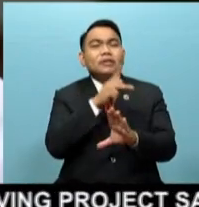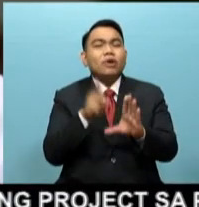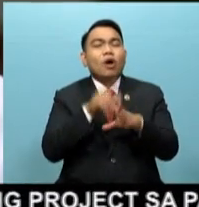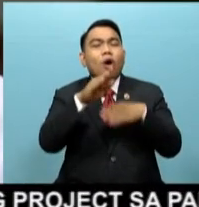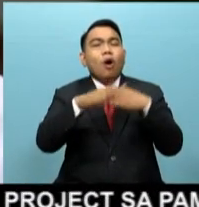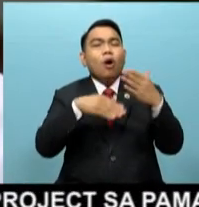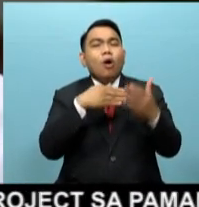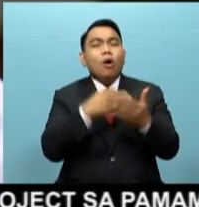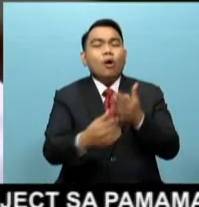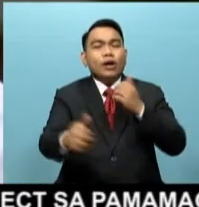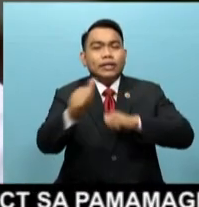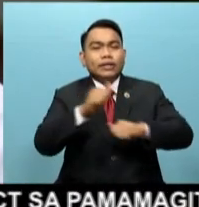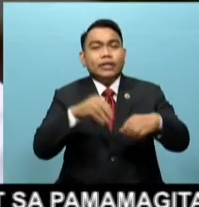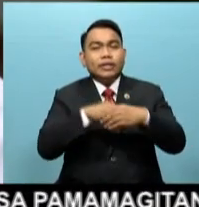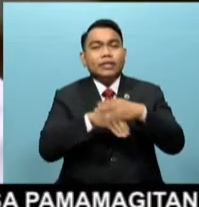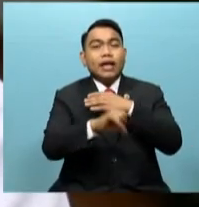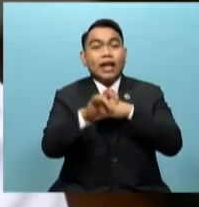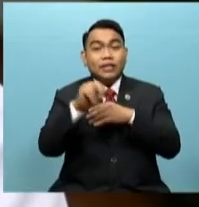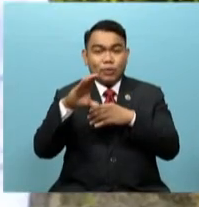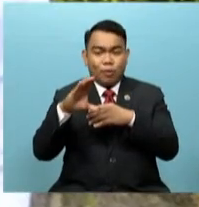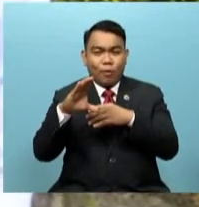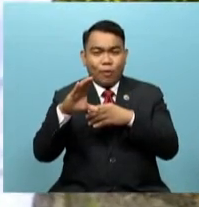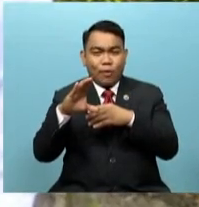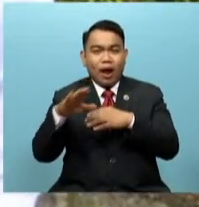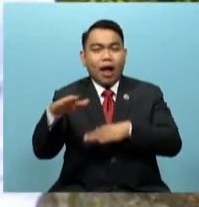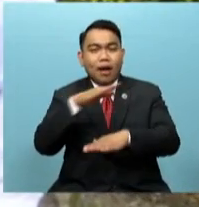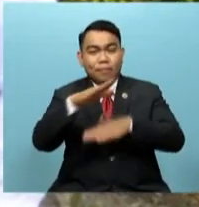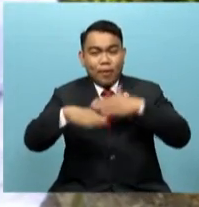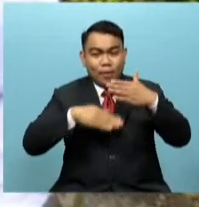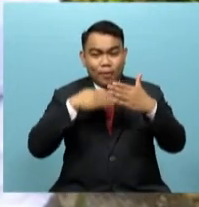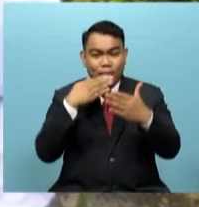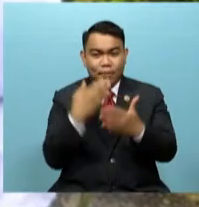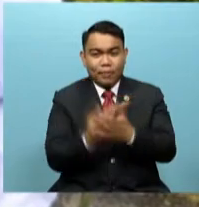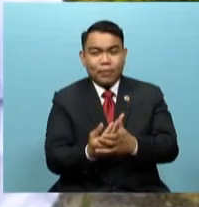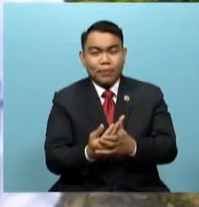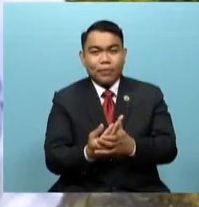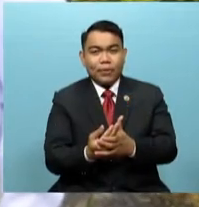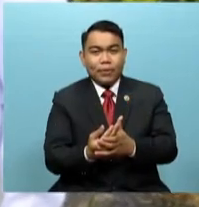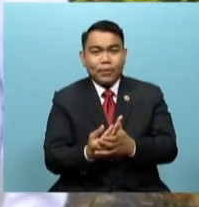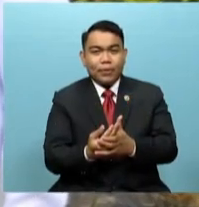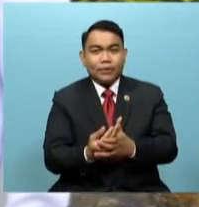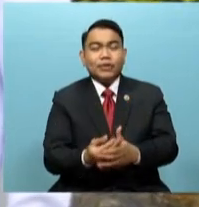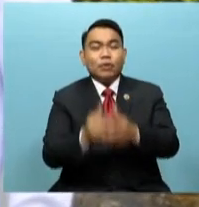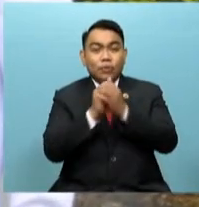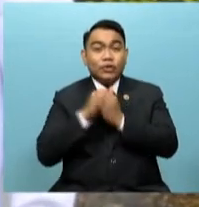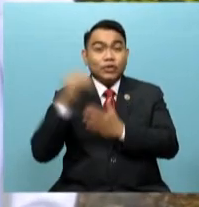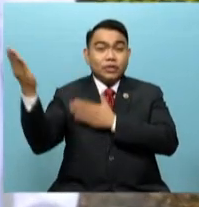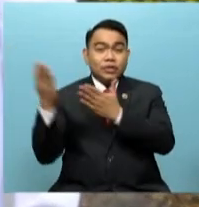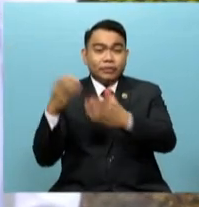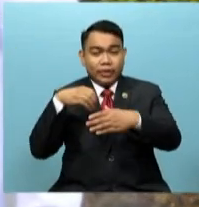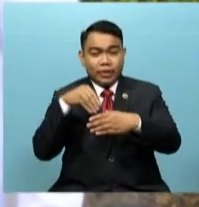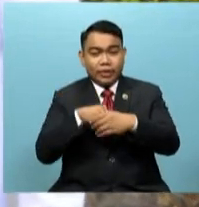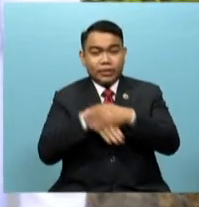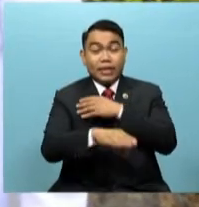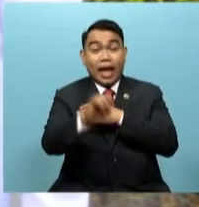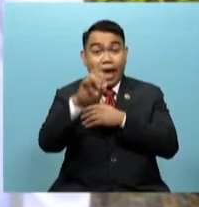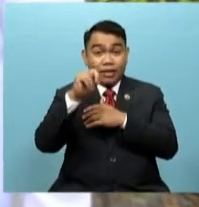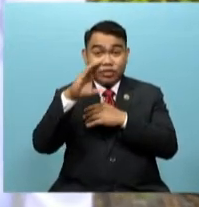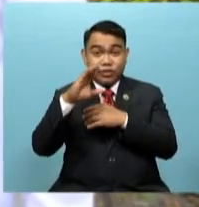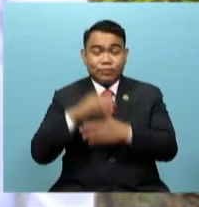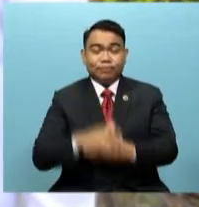sa loob ng Iglesia ni Cristo at lalong-lalo na po sa mga pagsambang isinasagawa sa loob po ng Iglesia ni